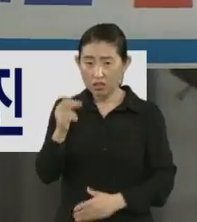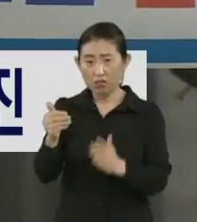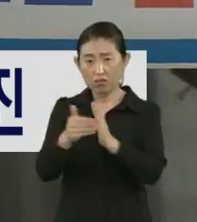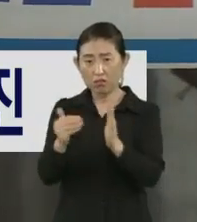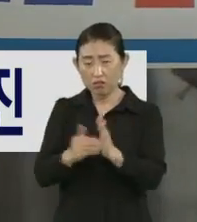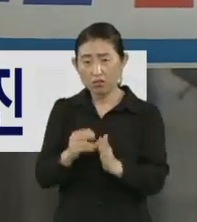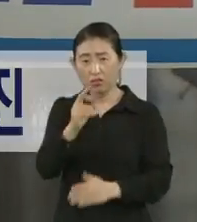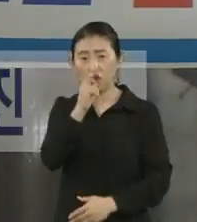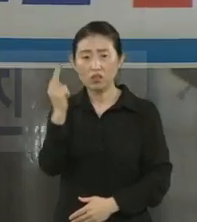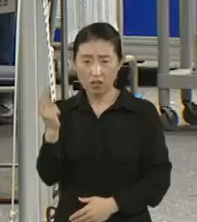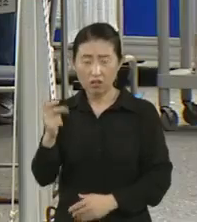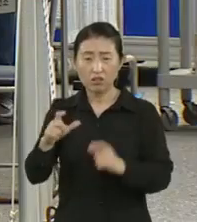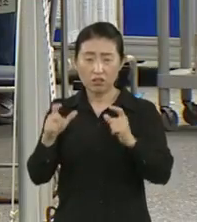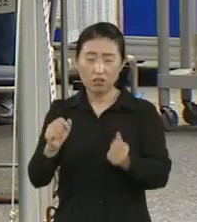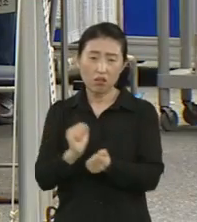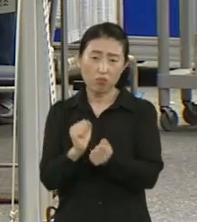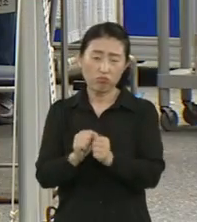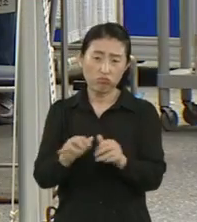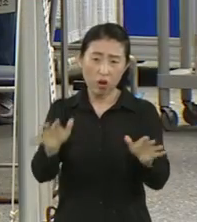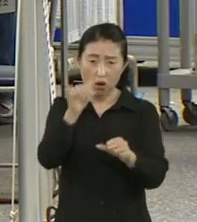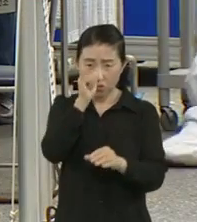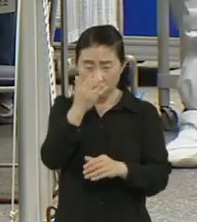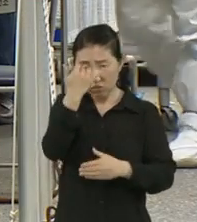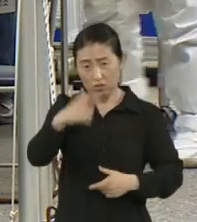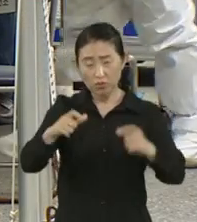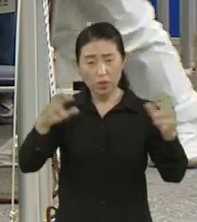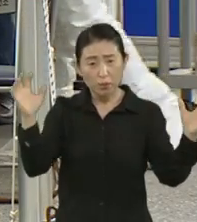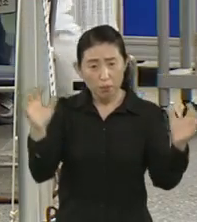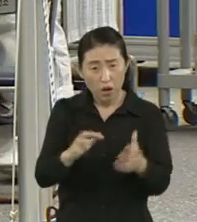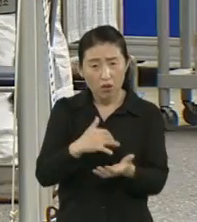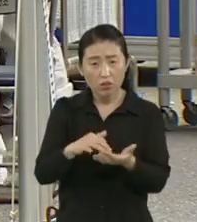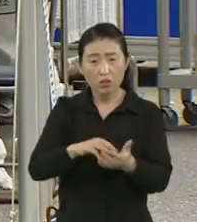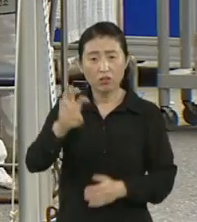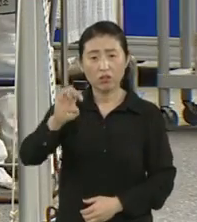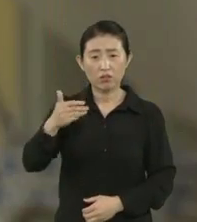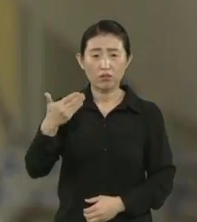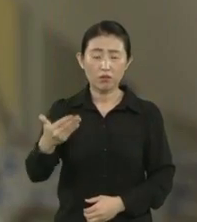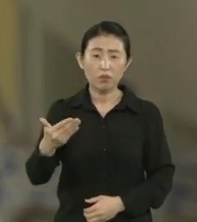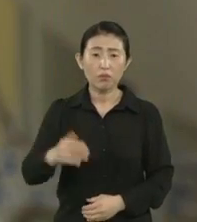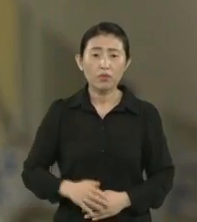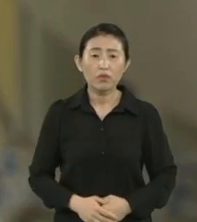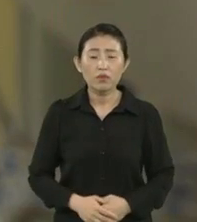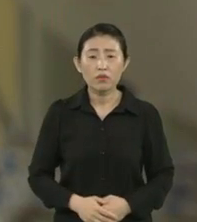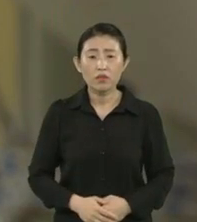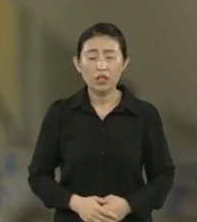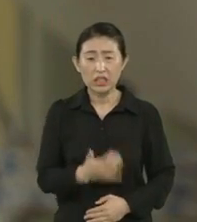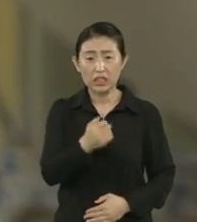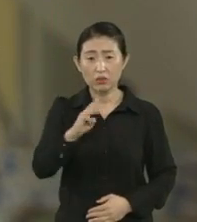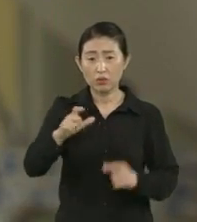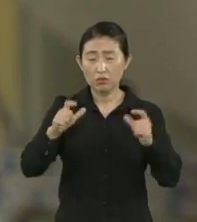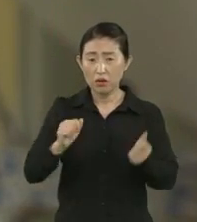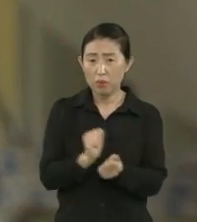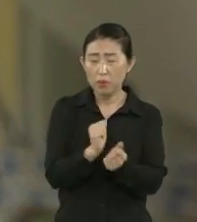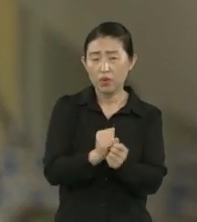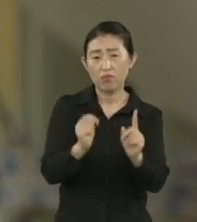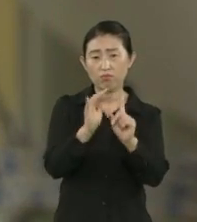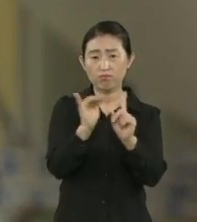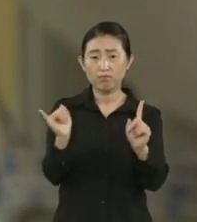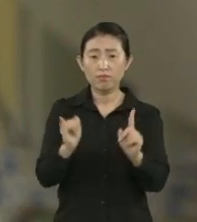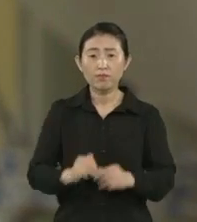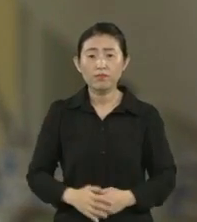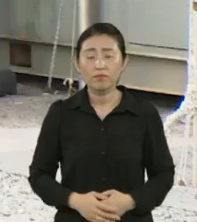당진 서산 등에서도 확산이 계속돼 충남 에서만 모두 39명이 확진 됐고 3종 에서도 한명이